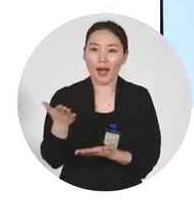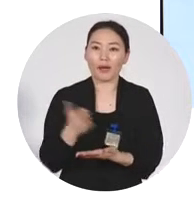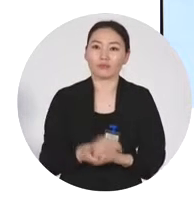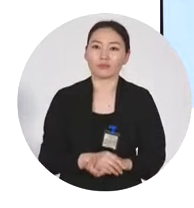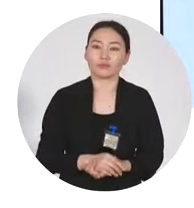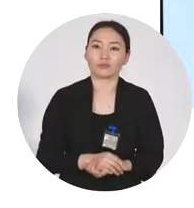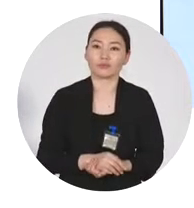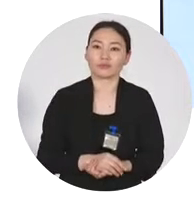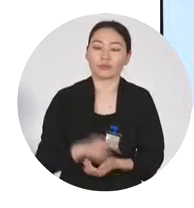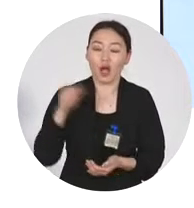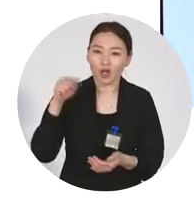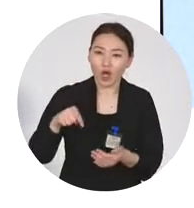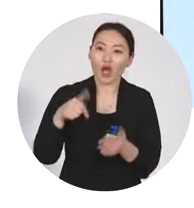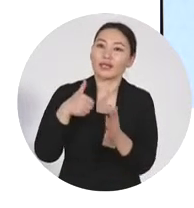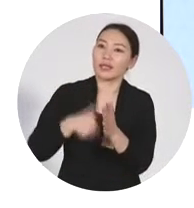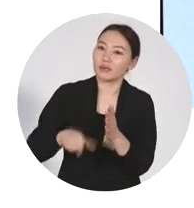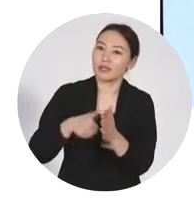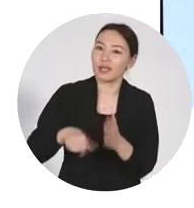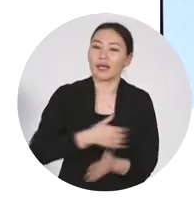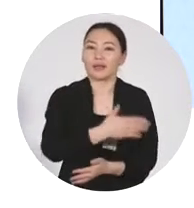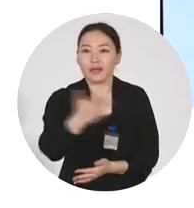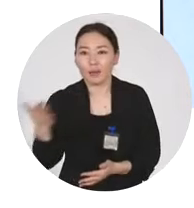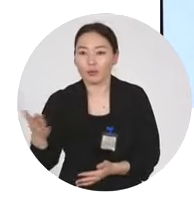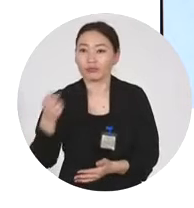ба хувилгачаар нь ялгаж бичээрэй.